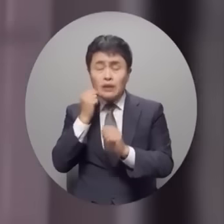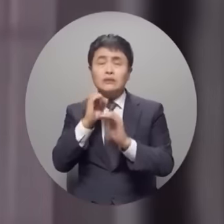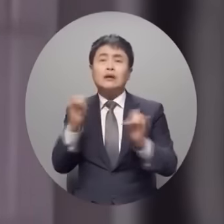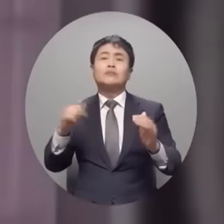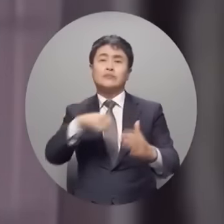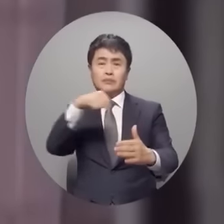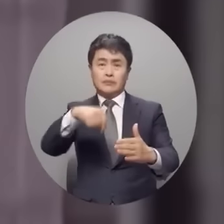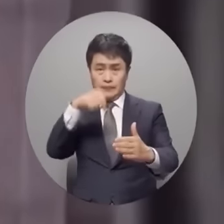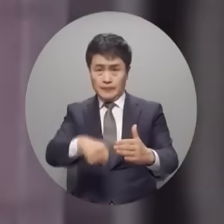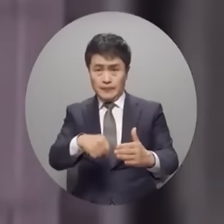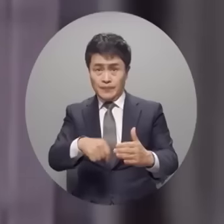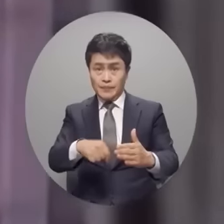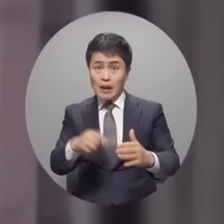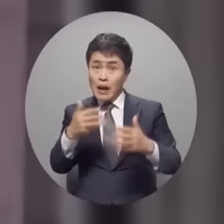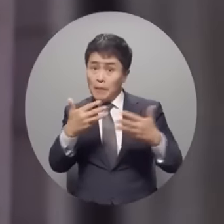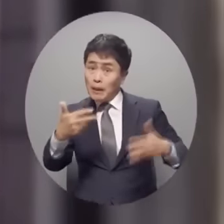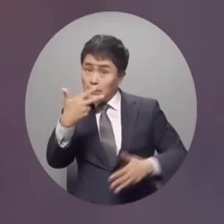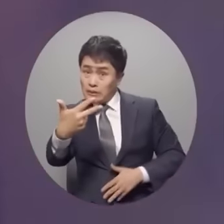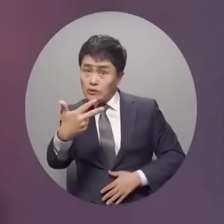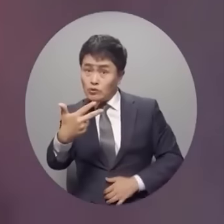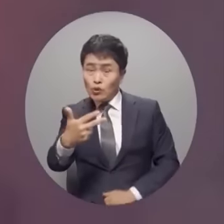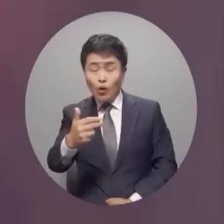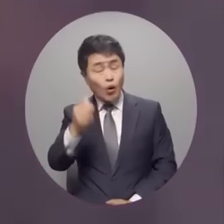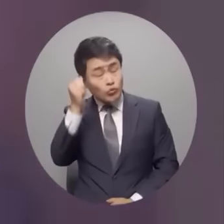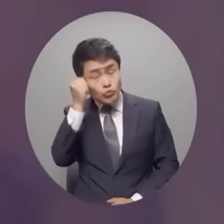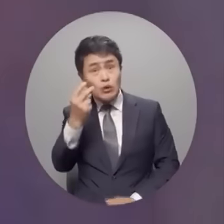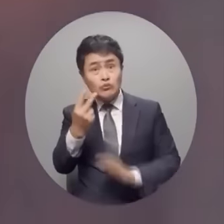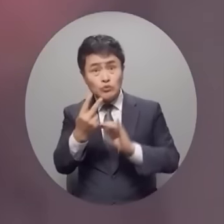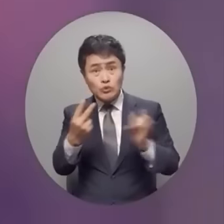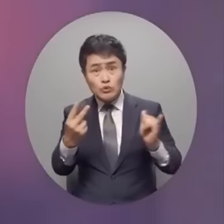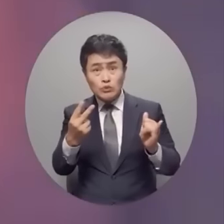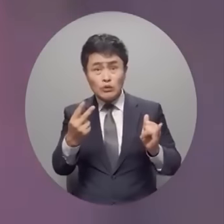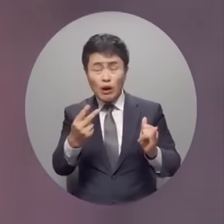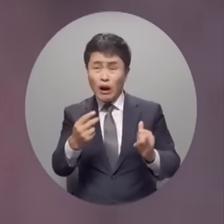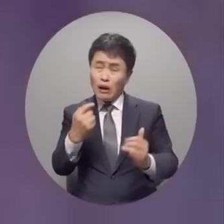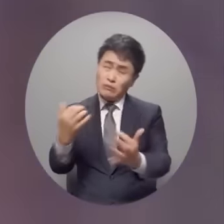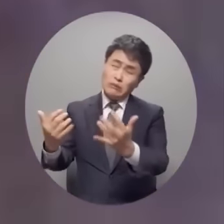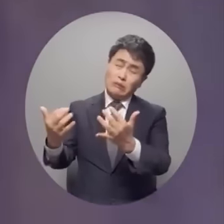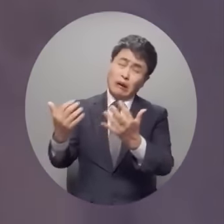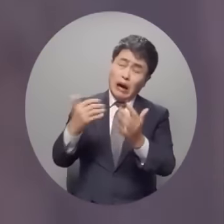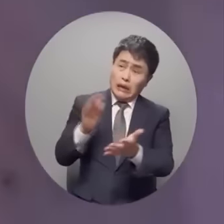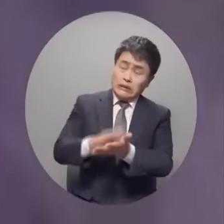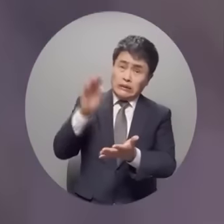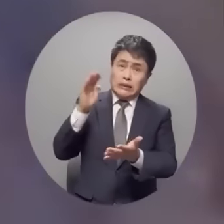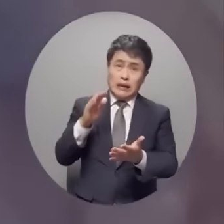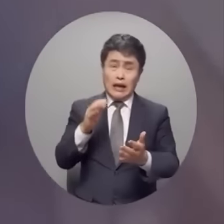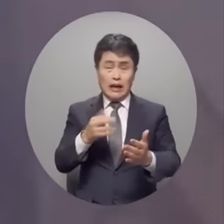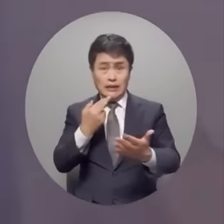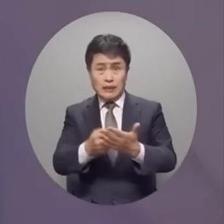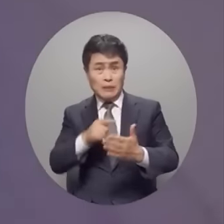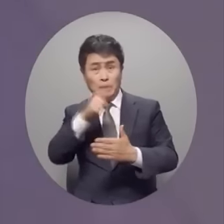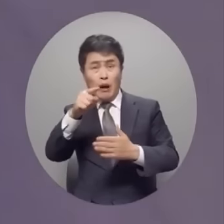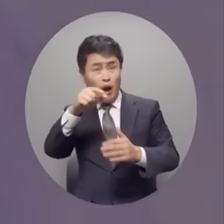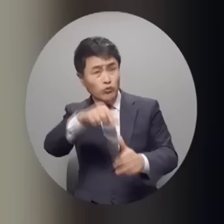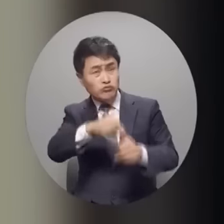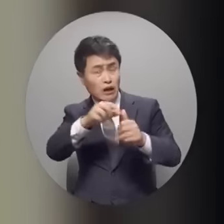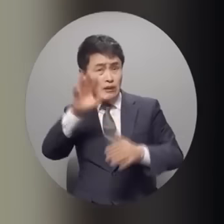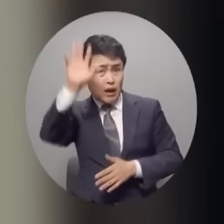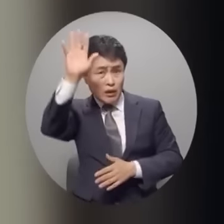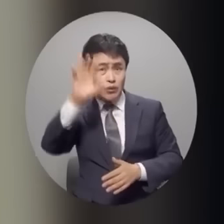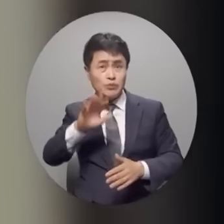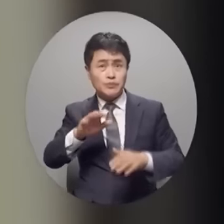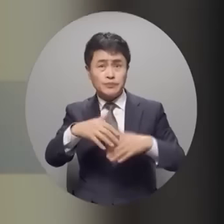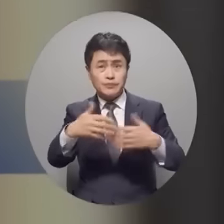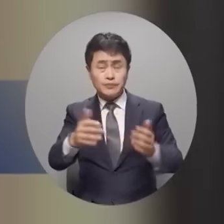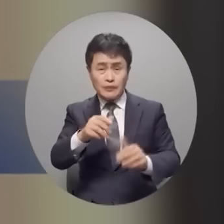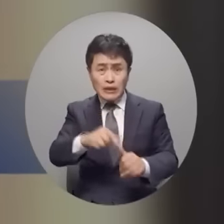있었습니다. 807호에 머물던 투숙객 두 명은 밀려드는 연기와 열기에 창문 밖으로 구조를 요청했습니다.